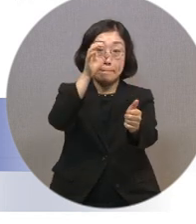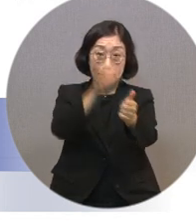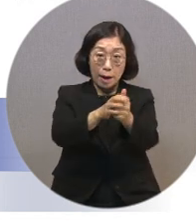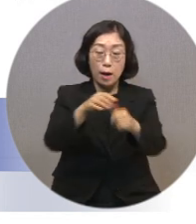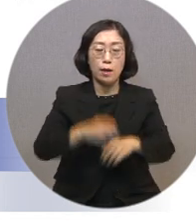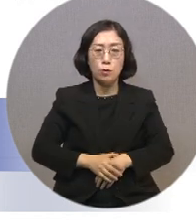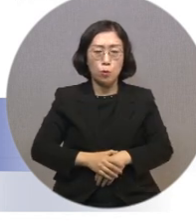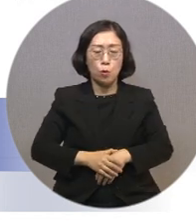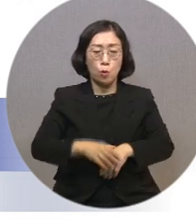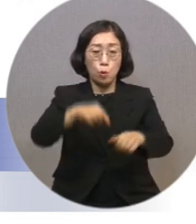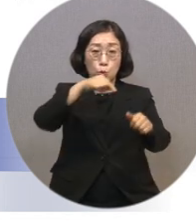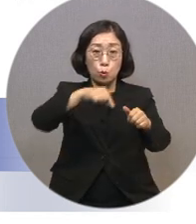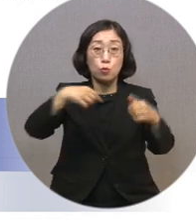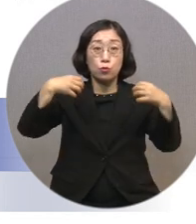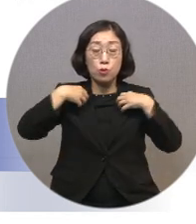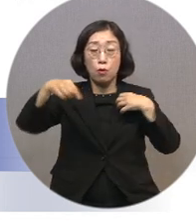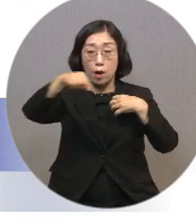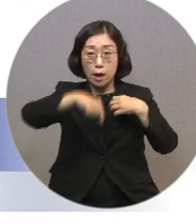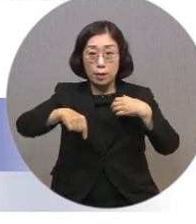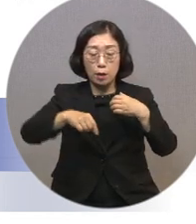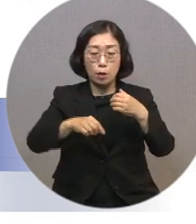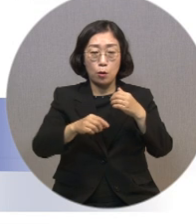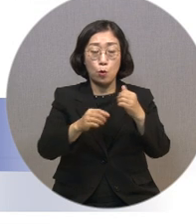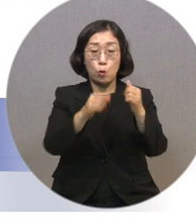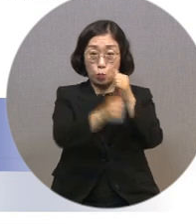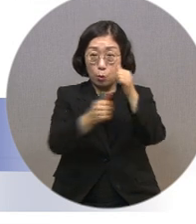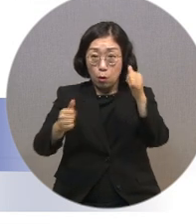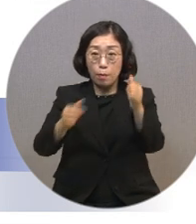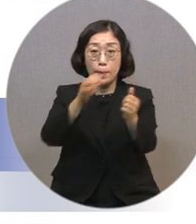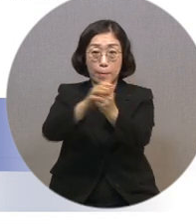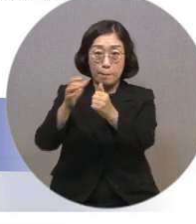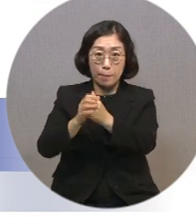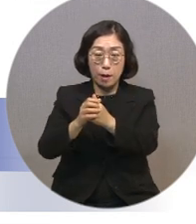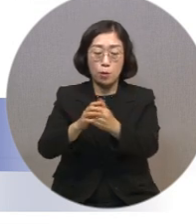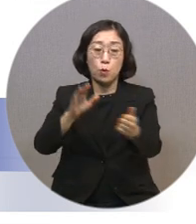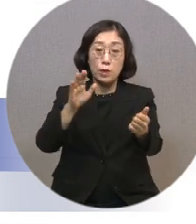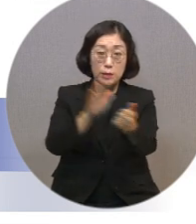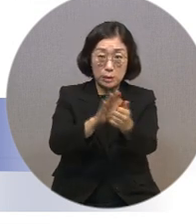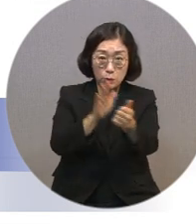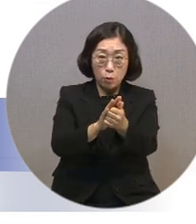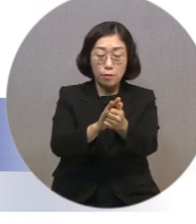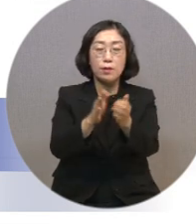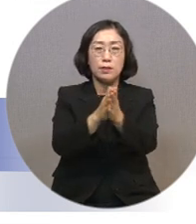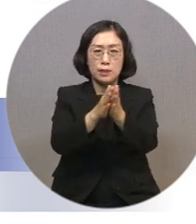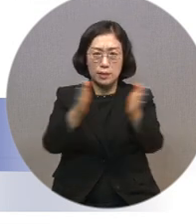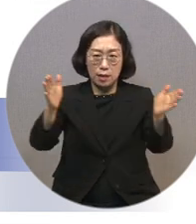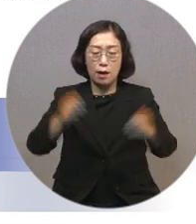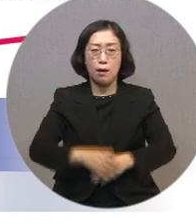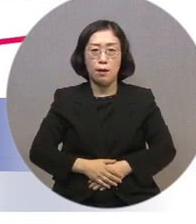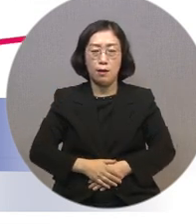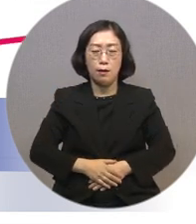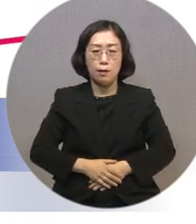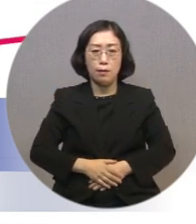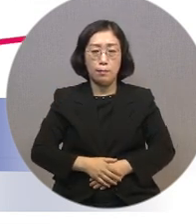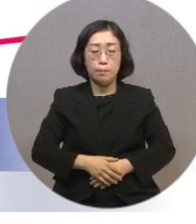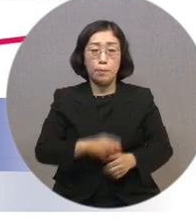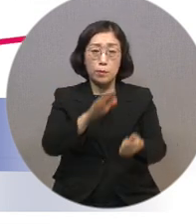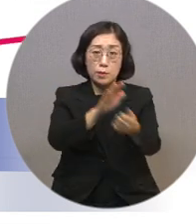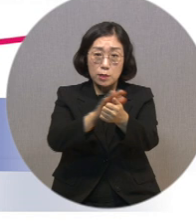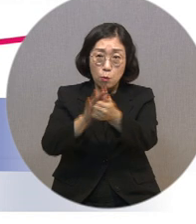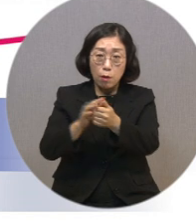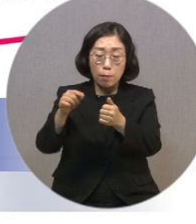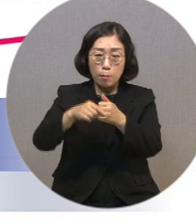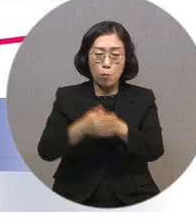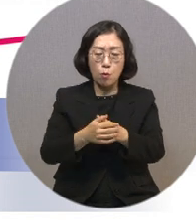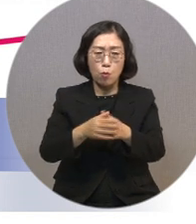교육청 내외부 위원으로 구성되고 실무팀은 지원 역할을 하게 됩니다 실무팀은 과밀학급